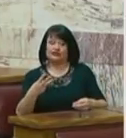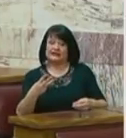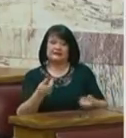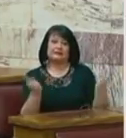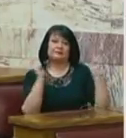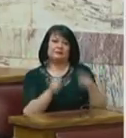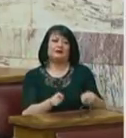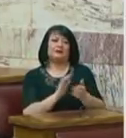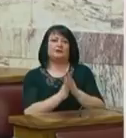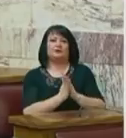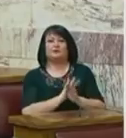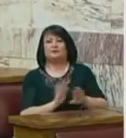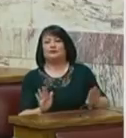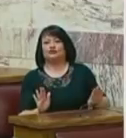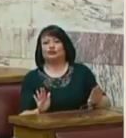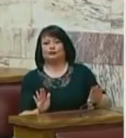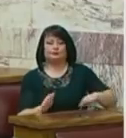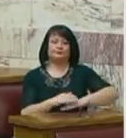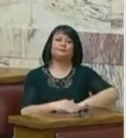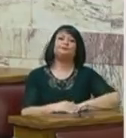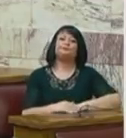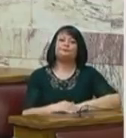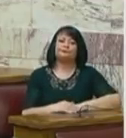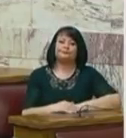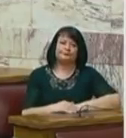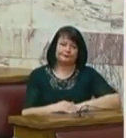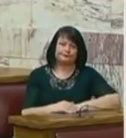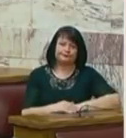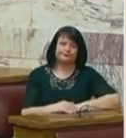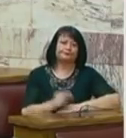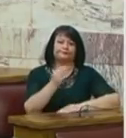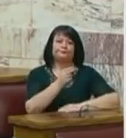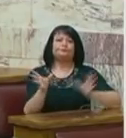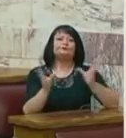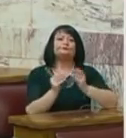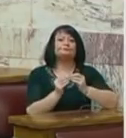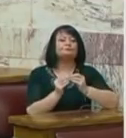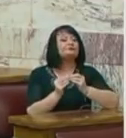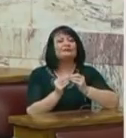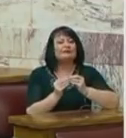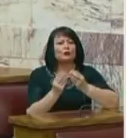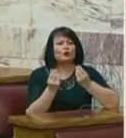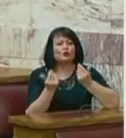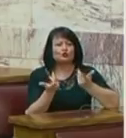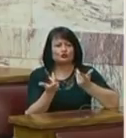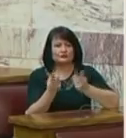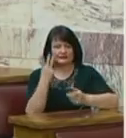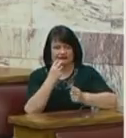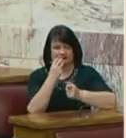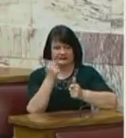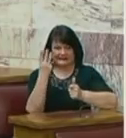φλερτ. Αλλά ας πάμε στο θέμα υπό τη στενή έννοια. Τι έγινε τους τρεις μήνες